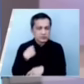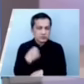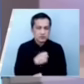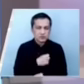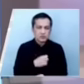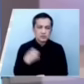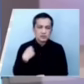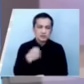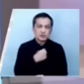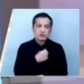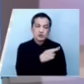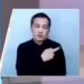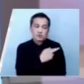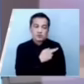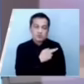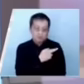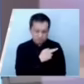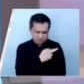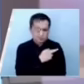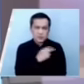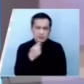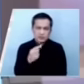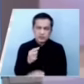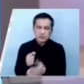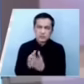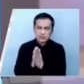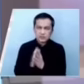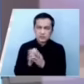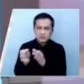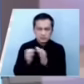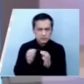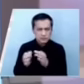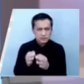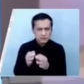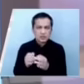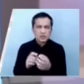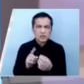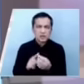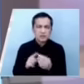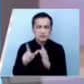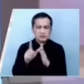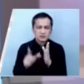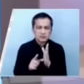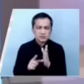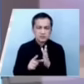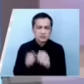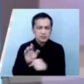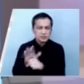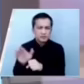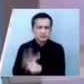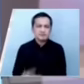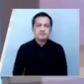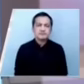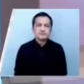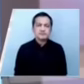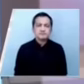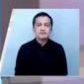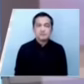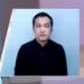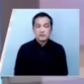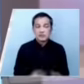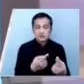padilla may mga hinig paglilinaw tungkol sa mga batas tungkol sa R ang tugo ng Resource